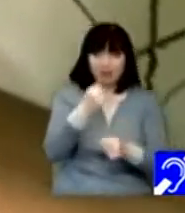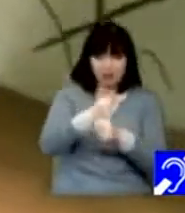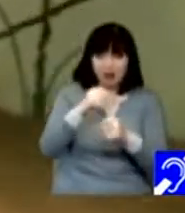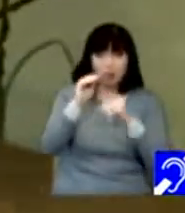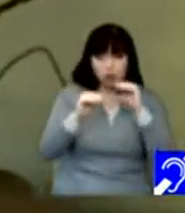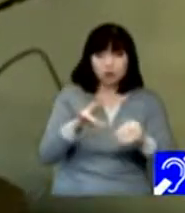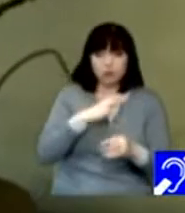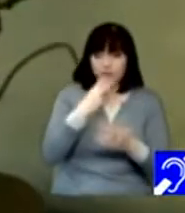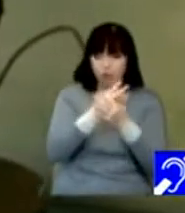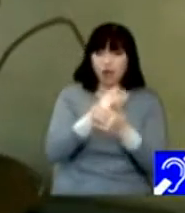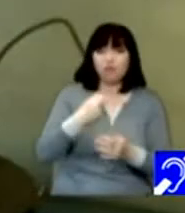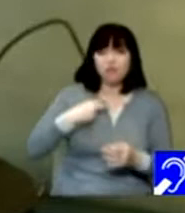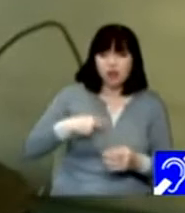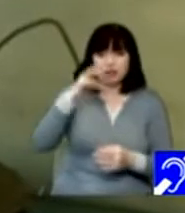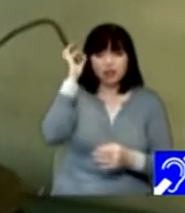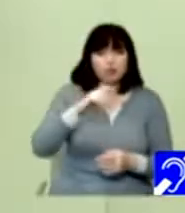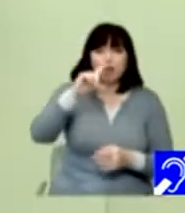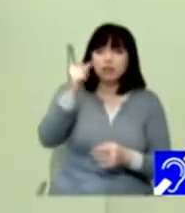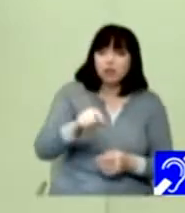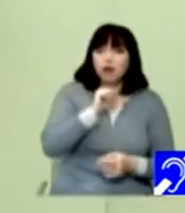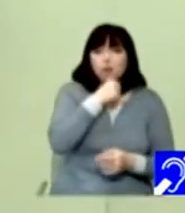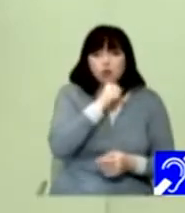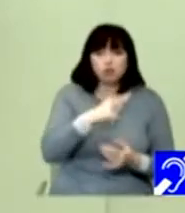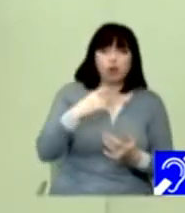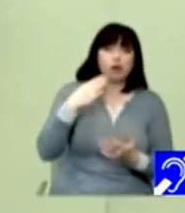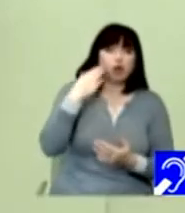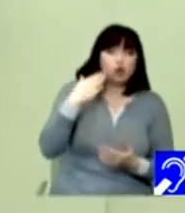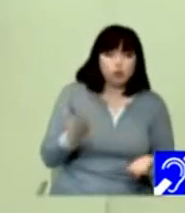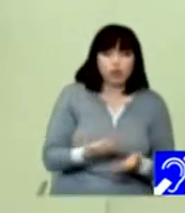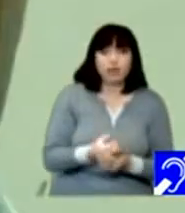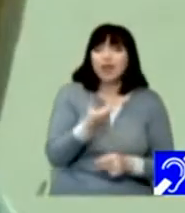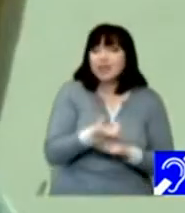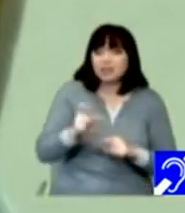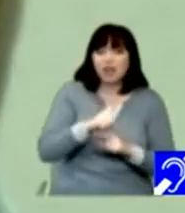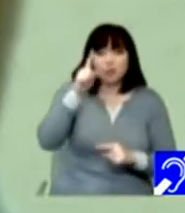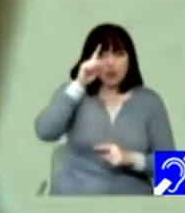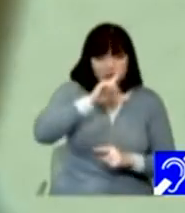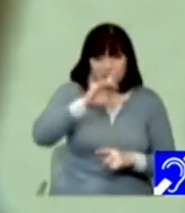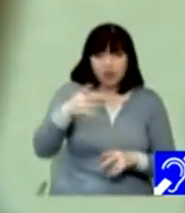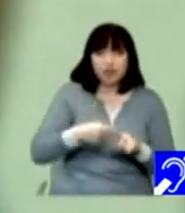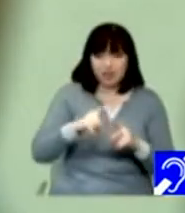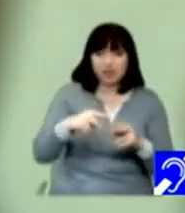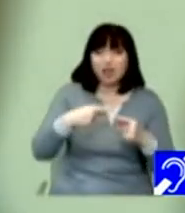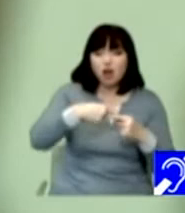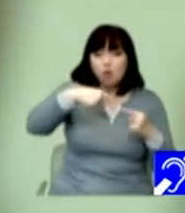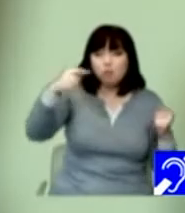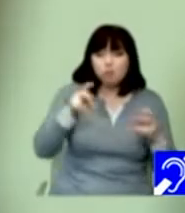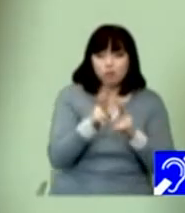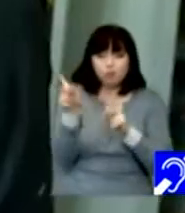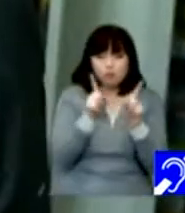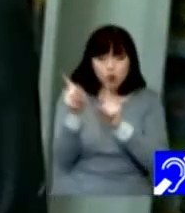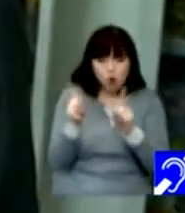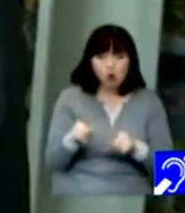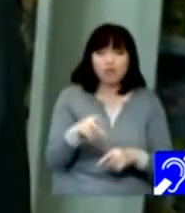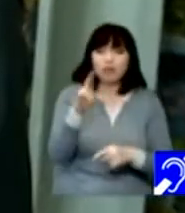din Franța, Germania, Italia, Portugalia sau România. Printre cele mai cunoscute tablouri sunt Sârma ghimpată, Tăcere,